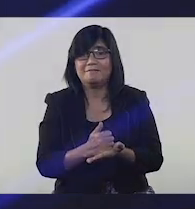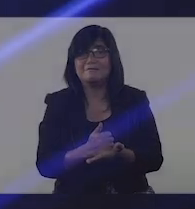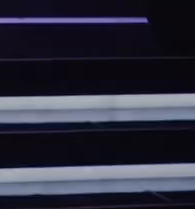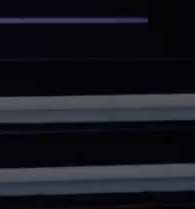Haleluya